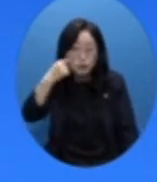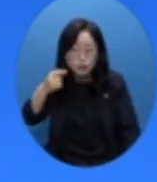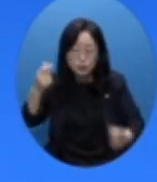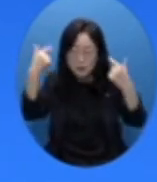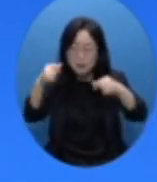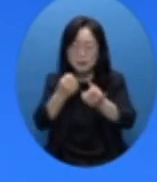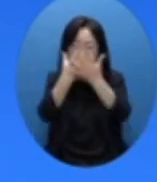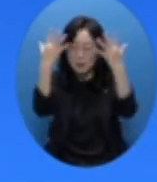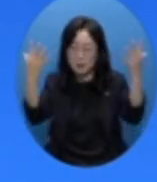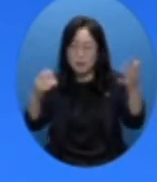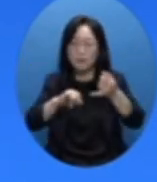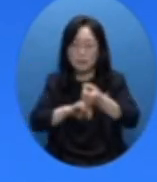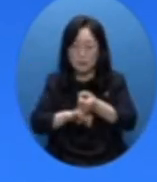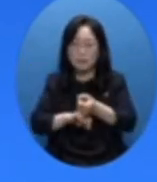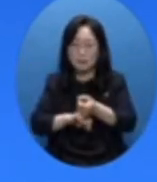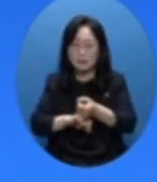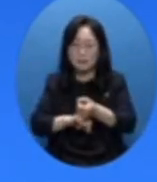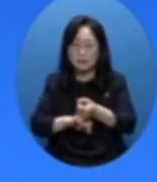것입니다